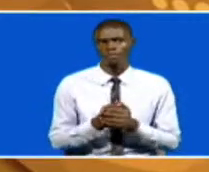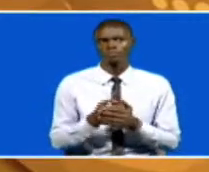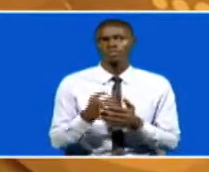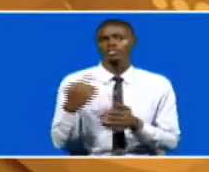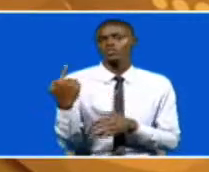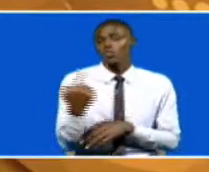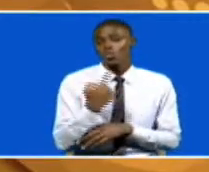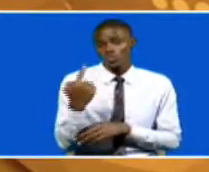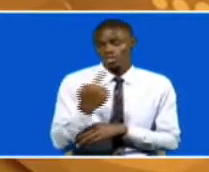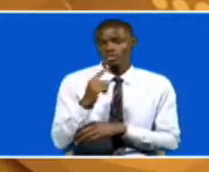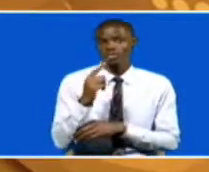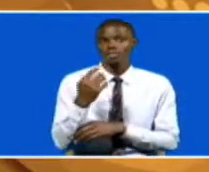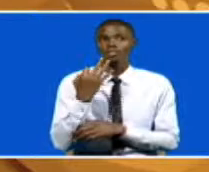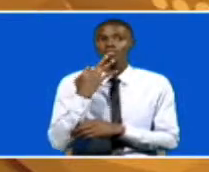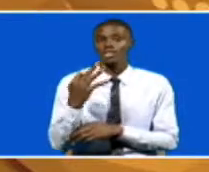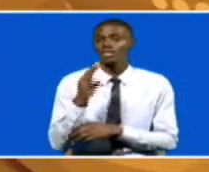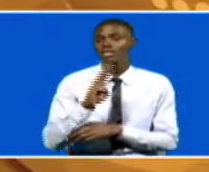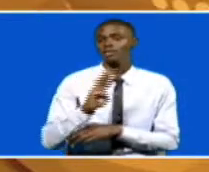shilingi bilioni